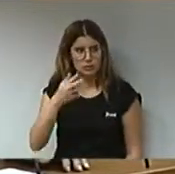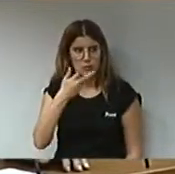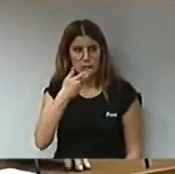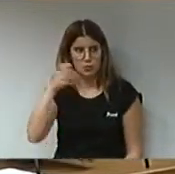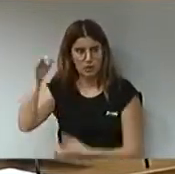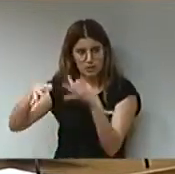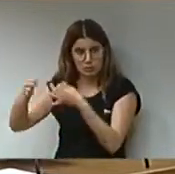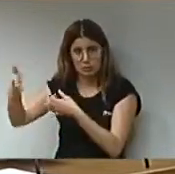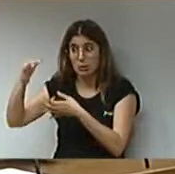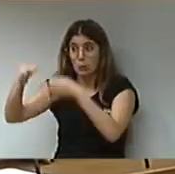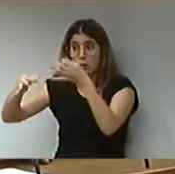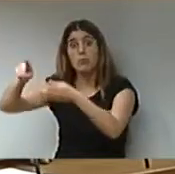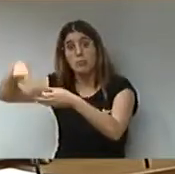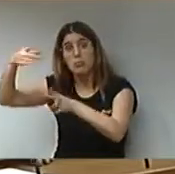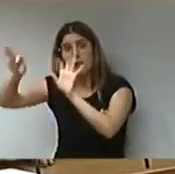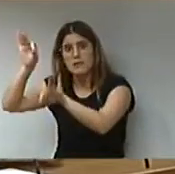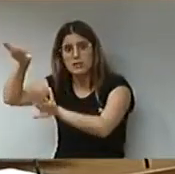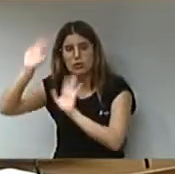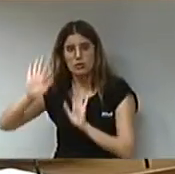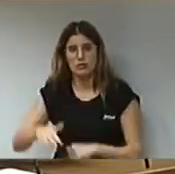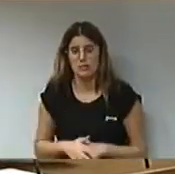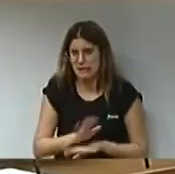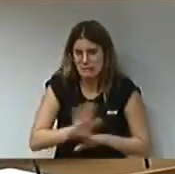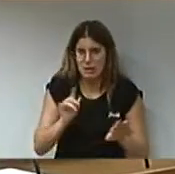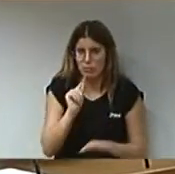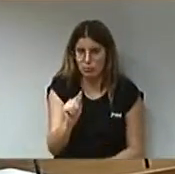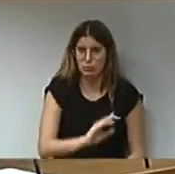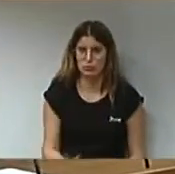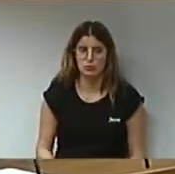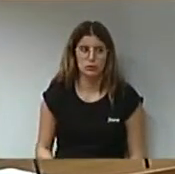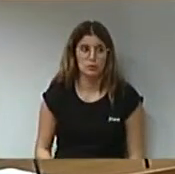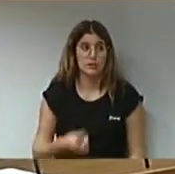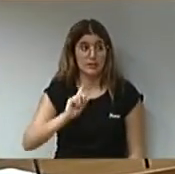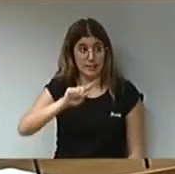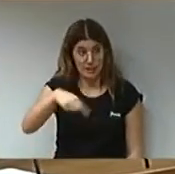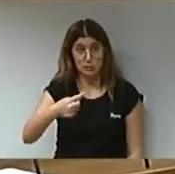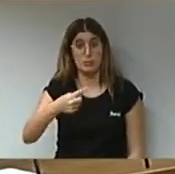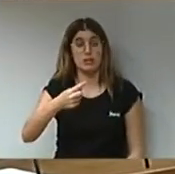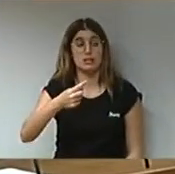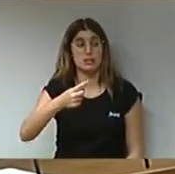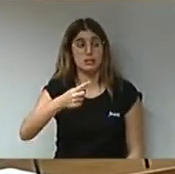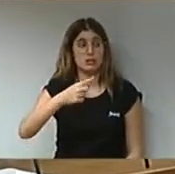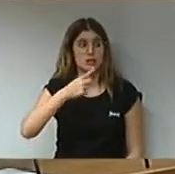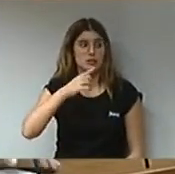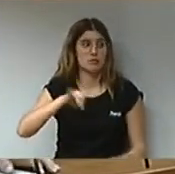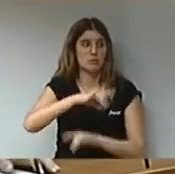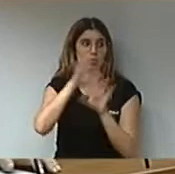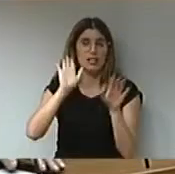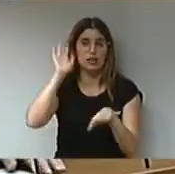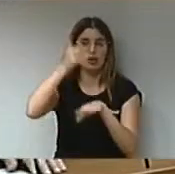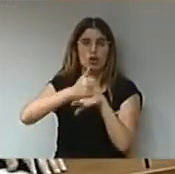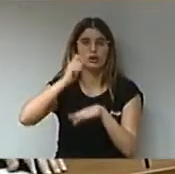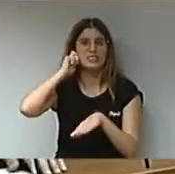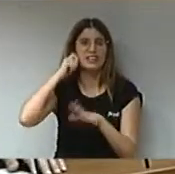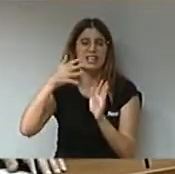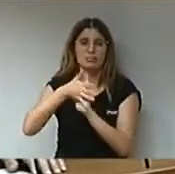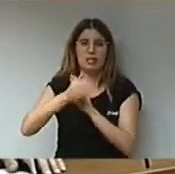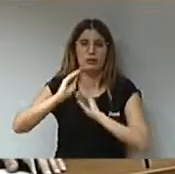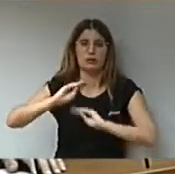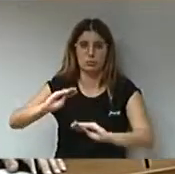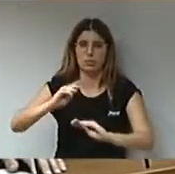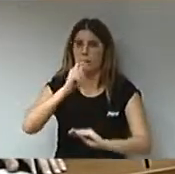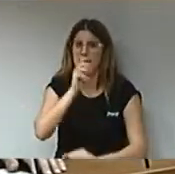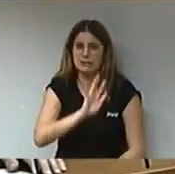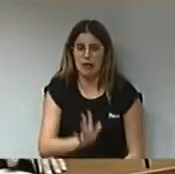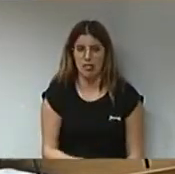jutjat i que el jutjat actua en conseqüència. Ja està, punt final. I després, és evident, la consellera va donar les seves explicacions i no passa res.